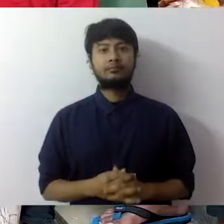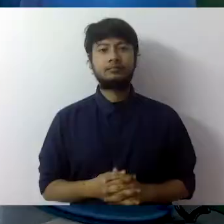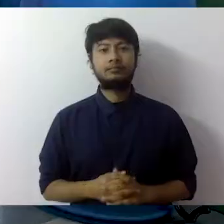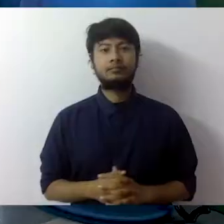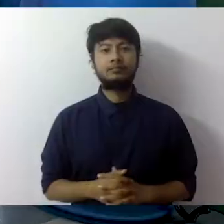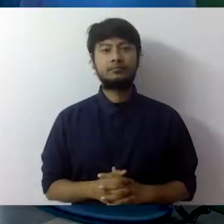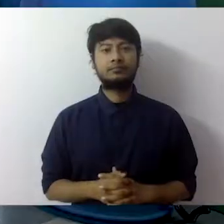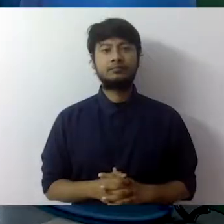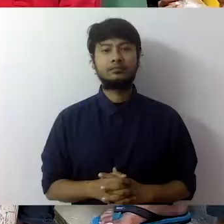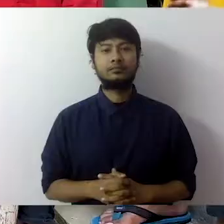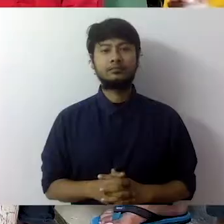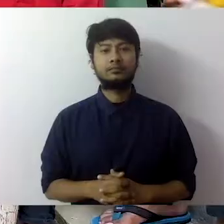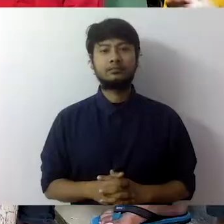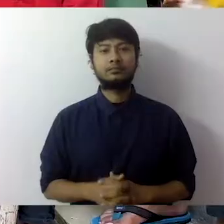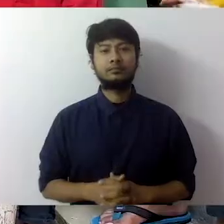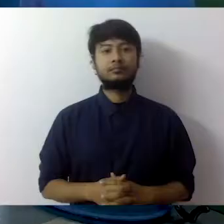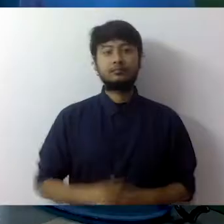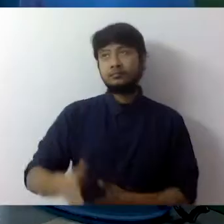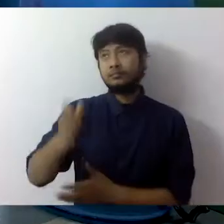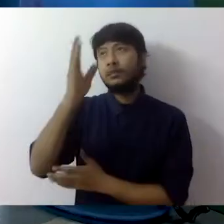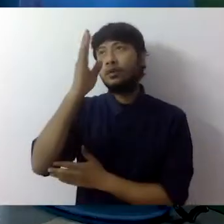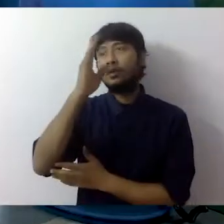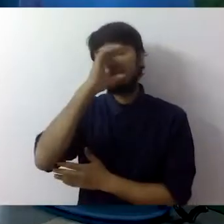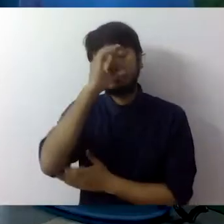वक्रतुंड महाकाय